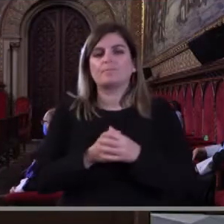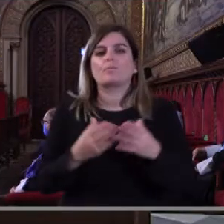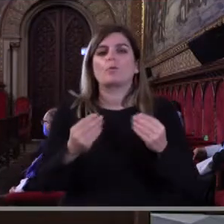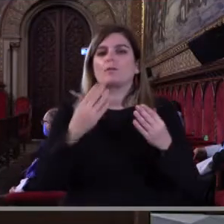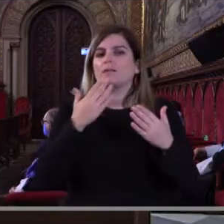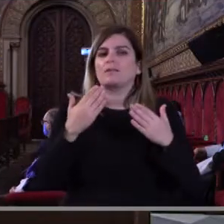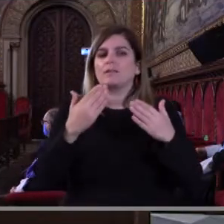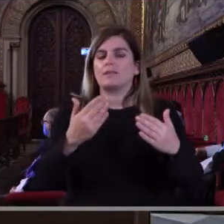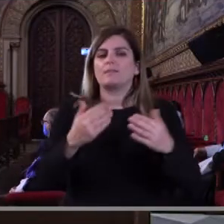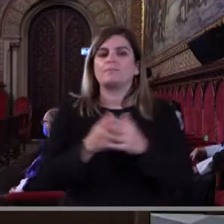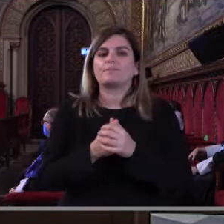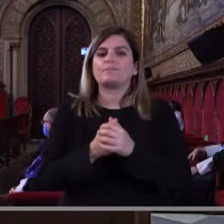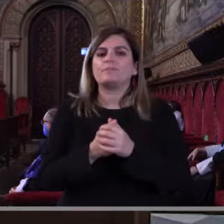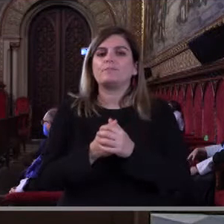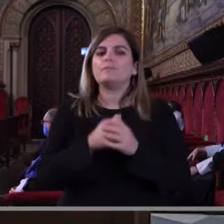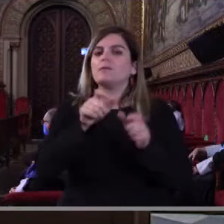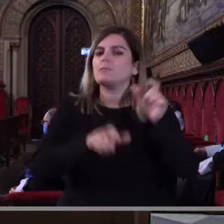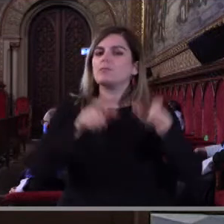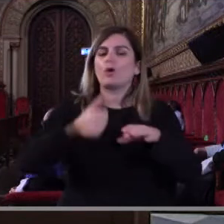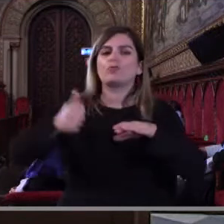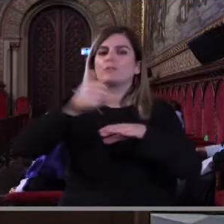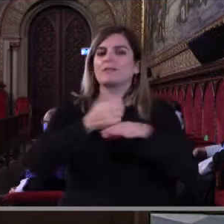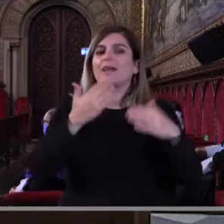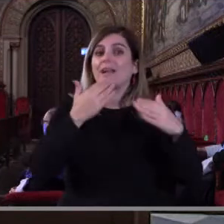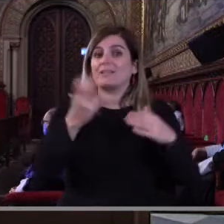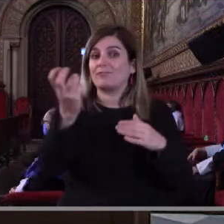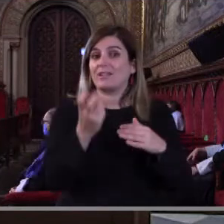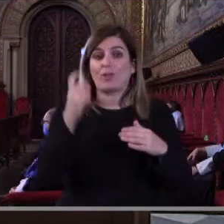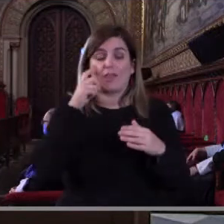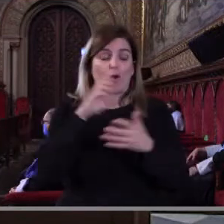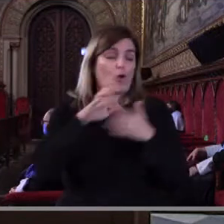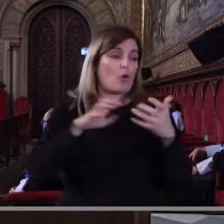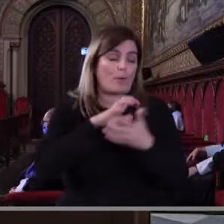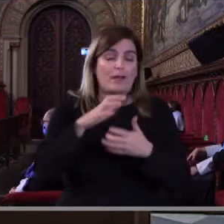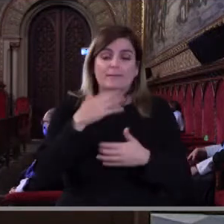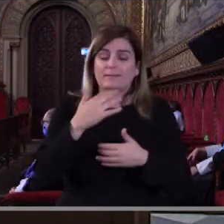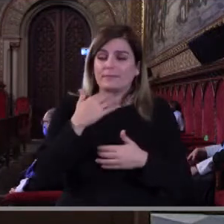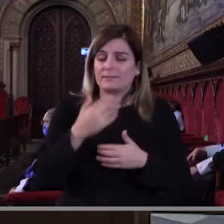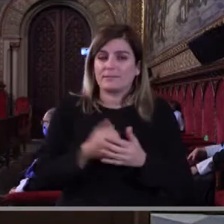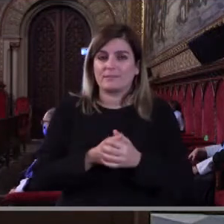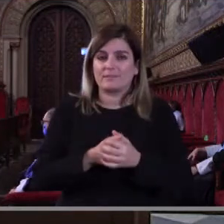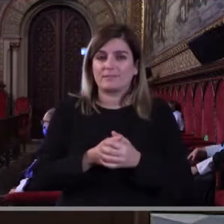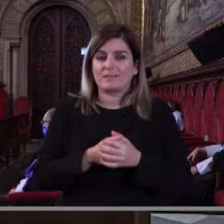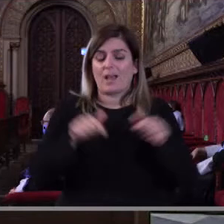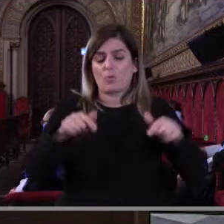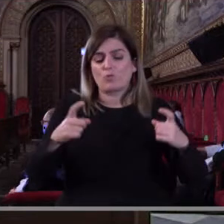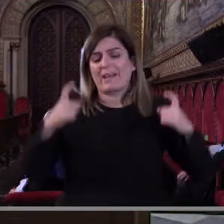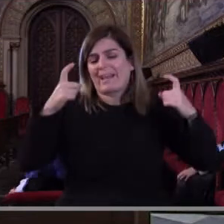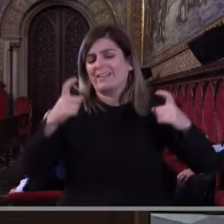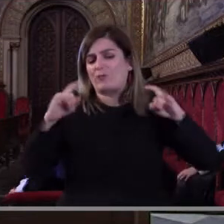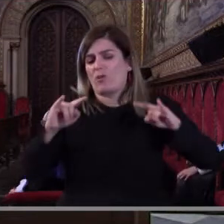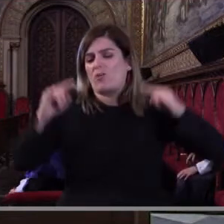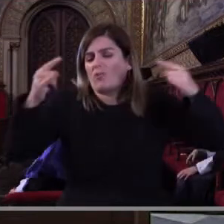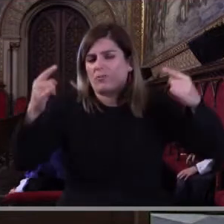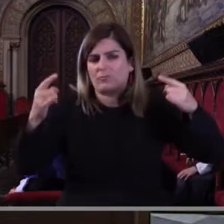rector Tugores, rector Samitier. Honorable conseller, gràcies per haver vingut en un dia tan complicat pel país. Sé que has fet un esforç molt